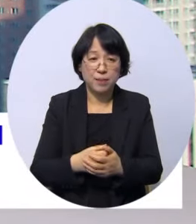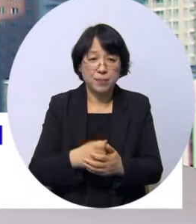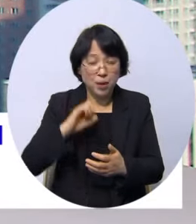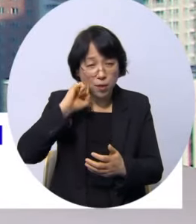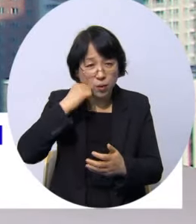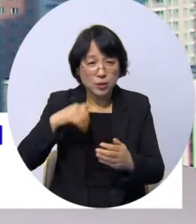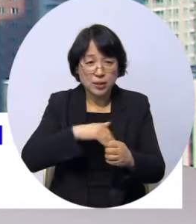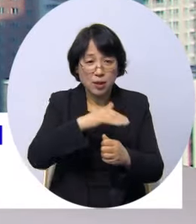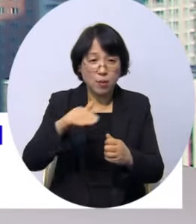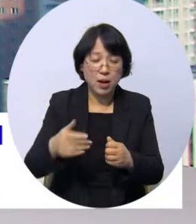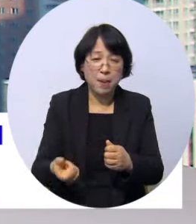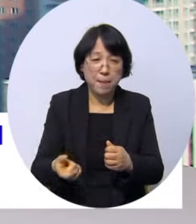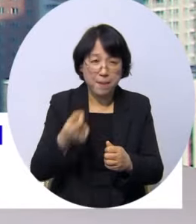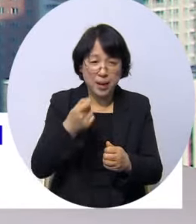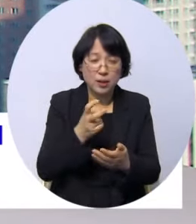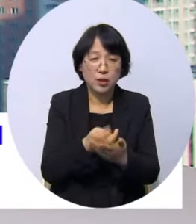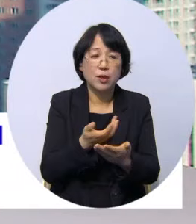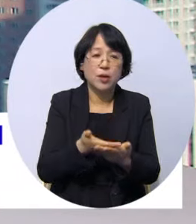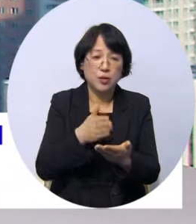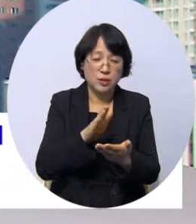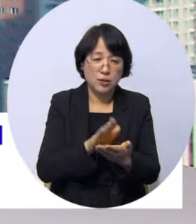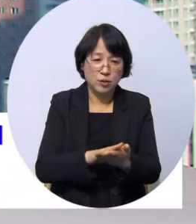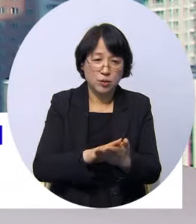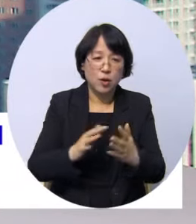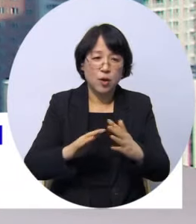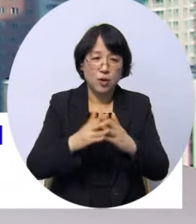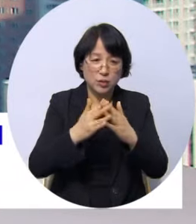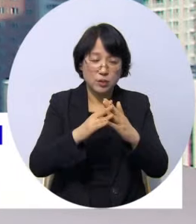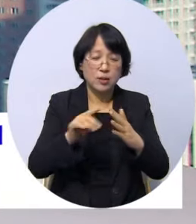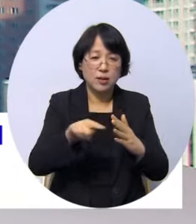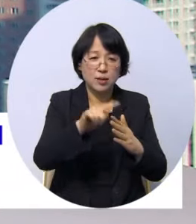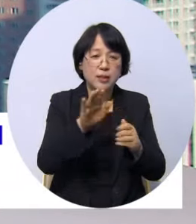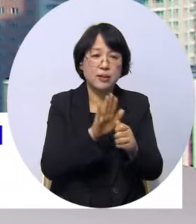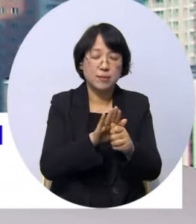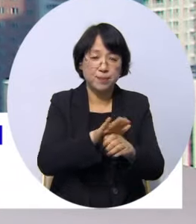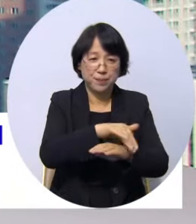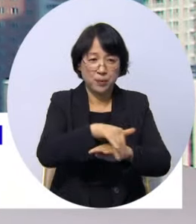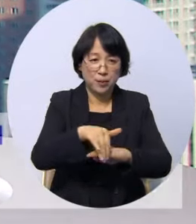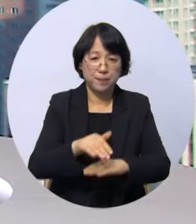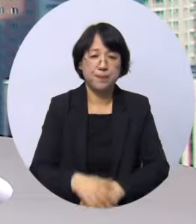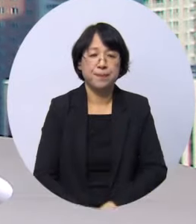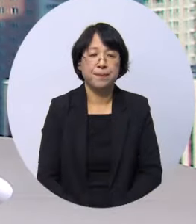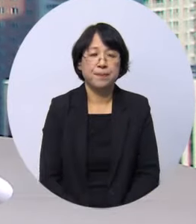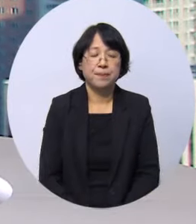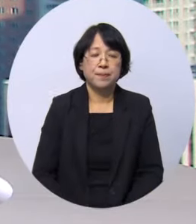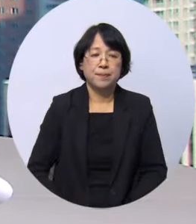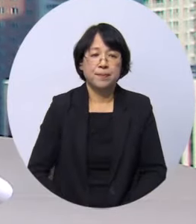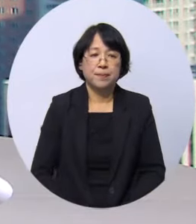집행과 규제 혁신으로 건설업계를 지원한다는 계획입니다 보도의 이인나